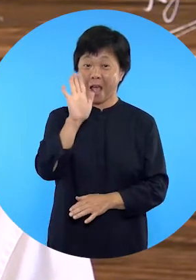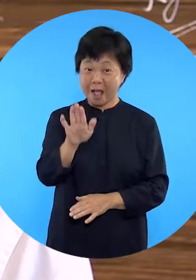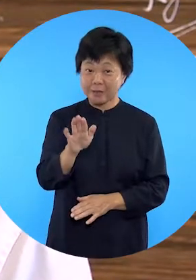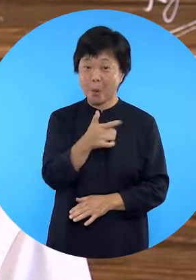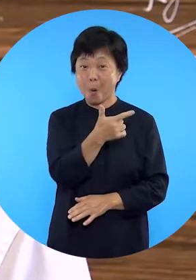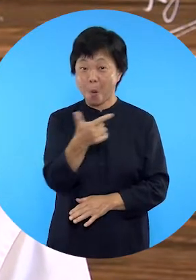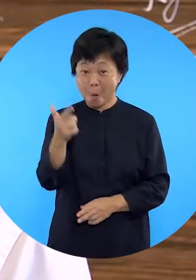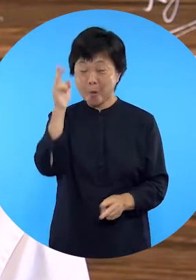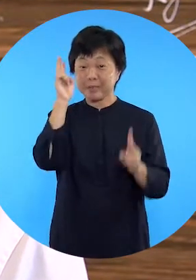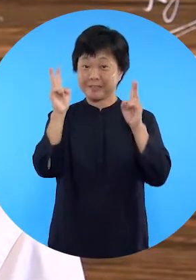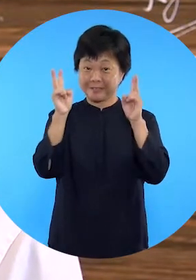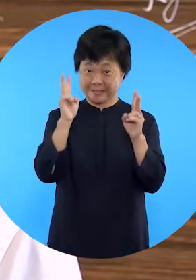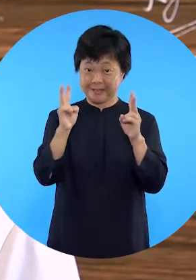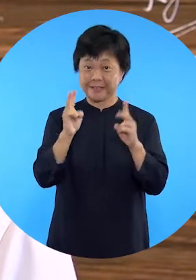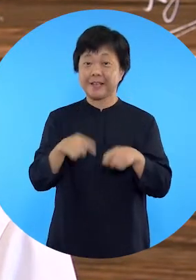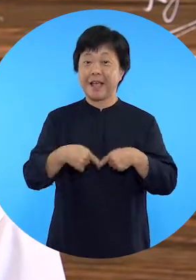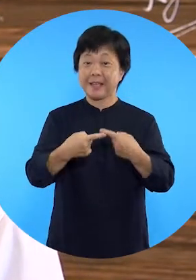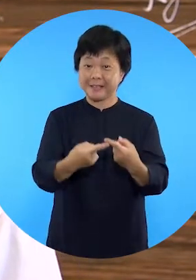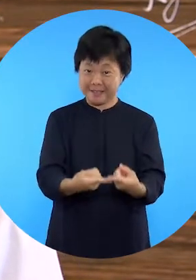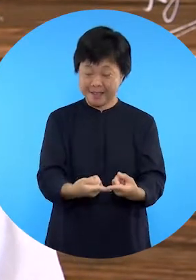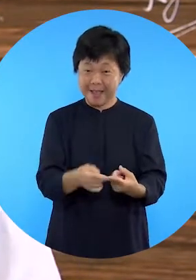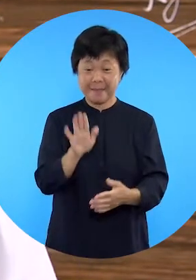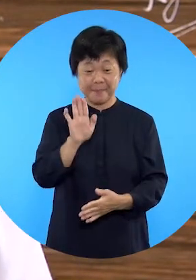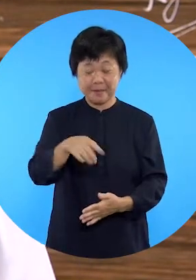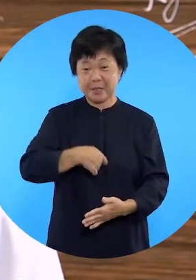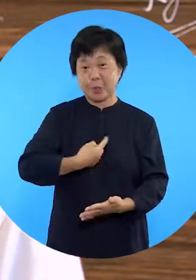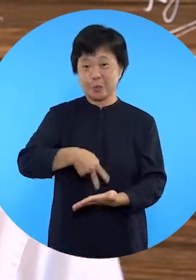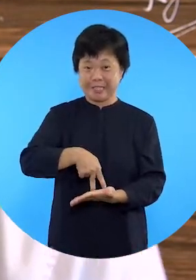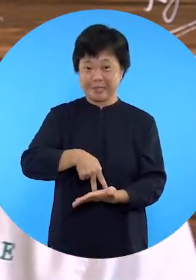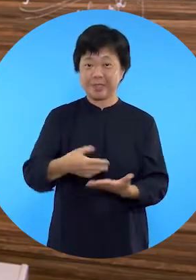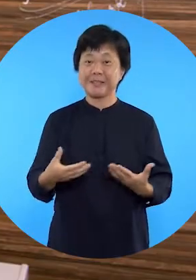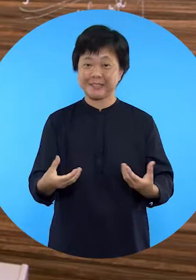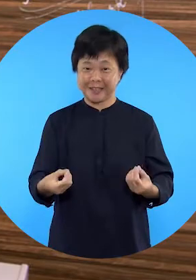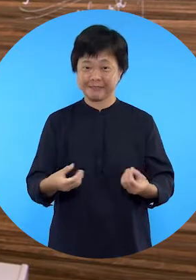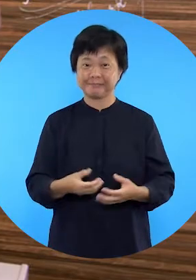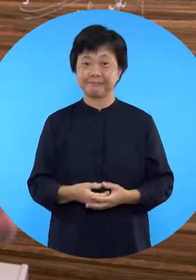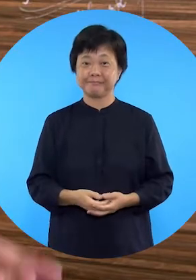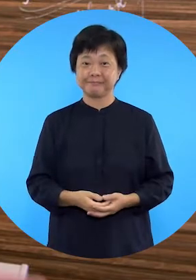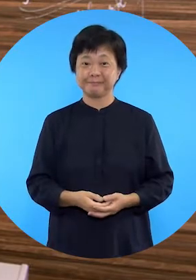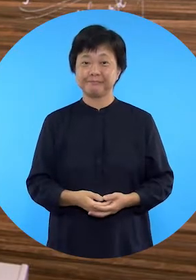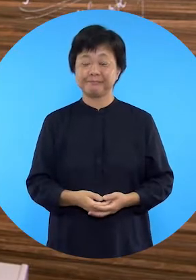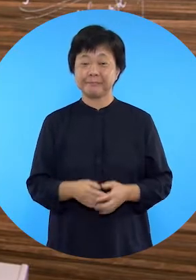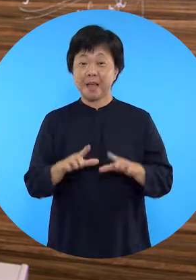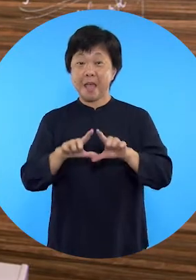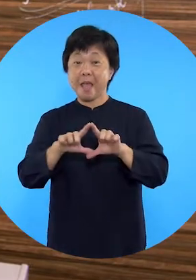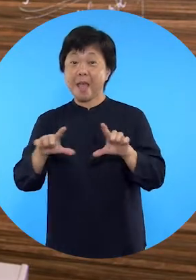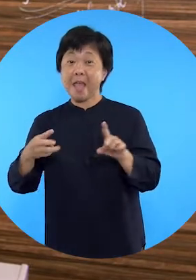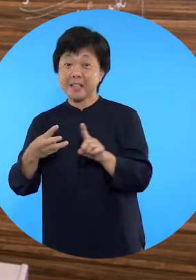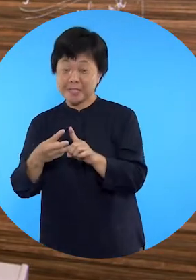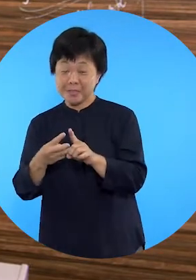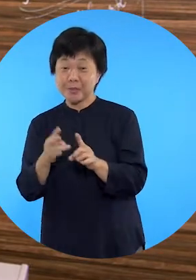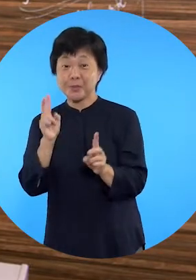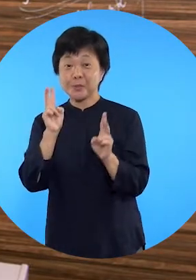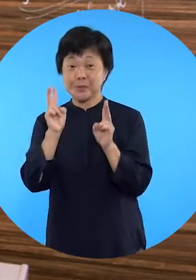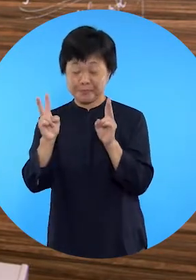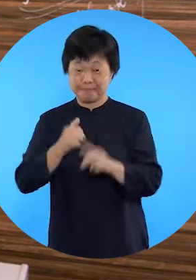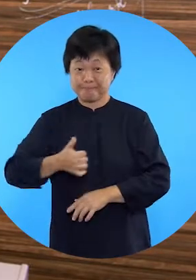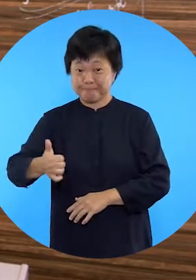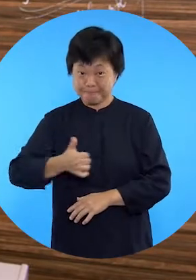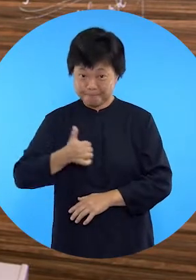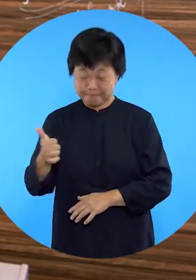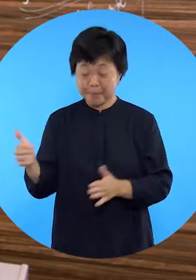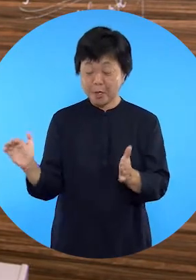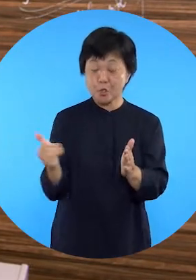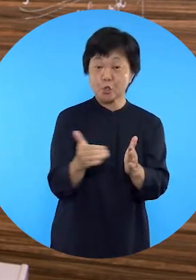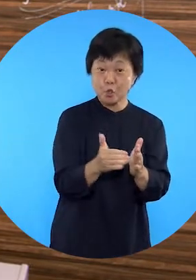大手の洋菓子店に入りまして独立をいたしました。とりあえず、平日で本業の方を務めて週末企